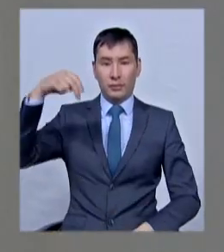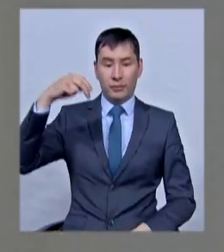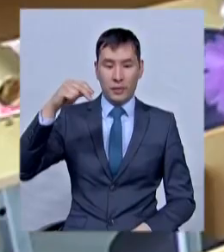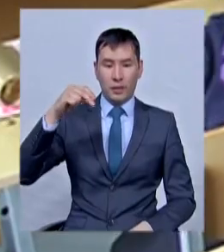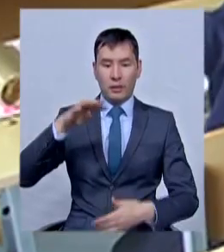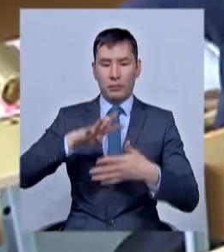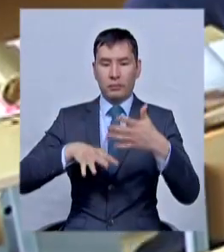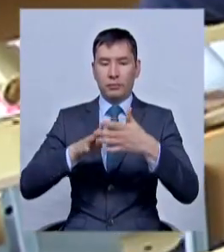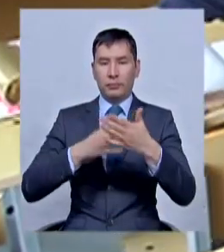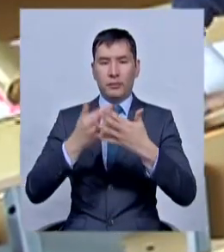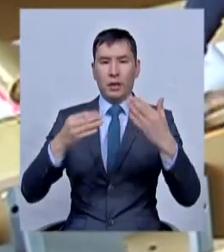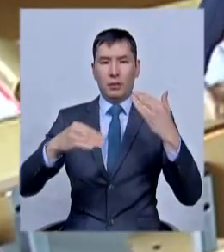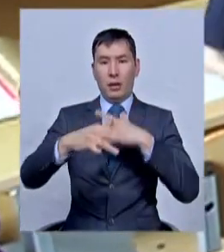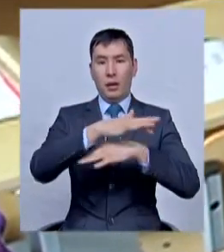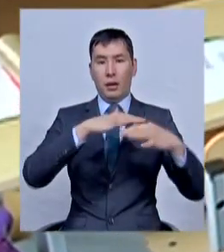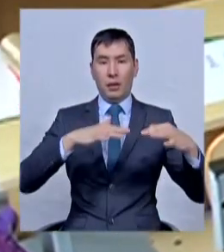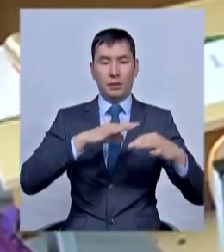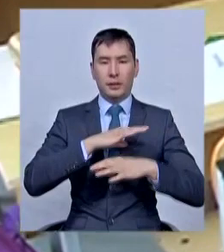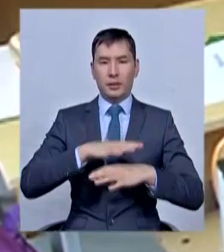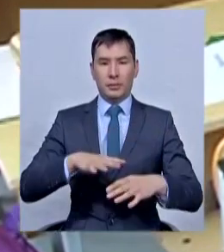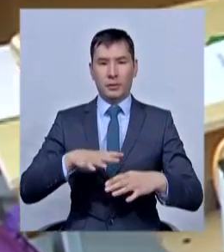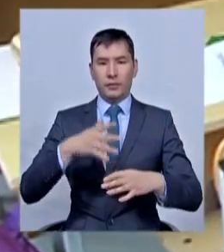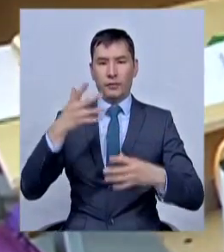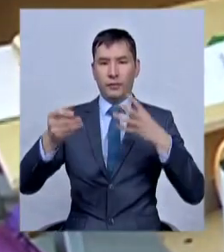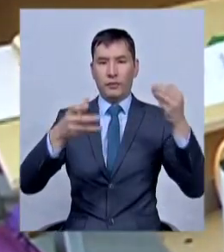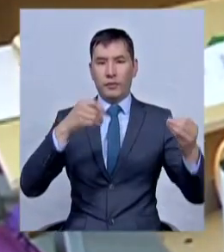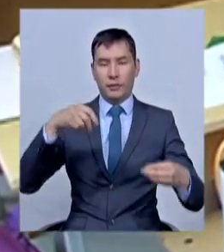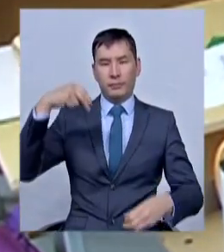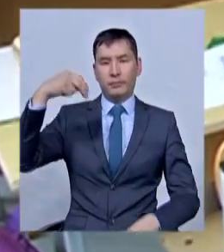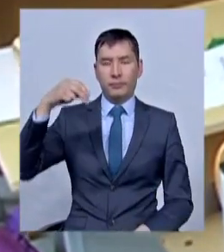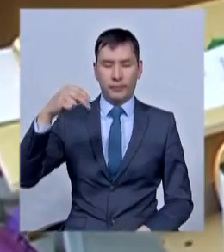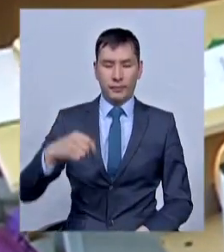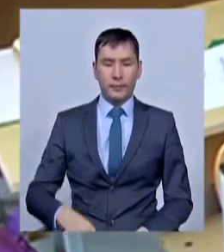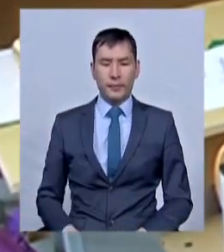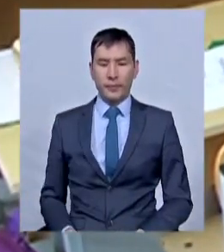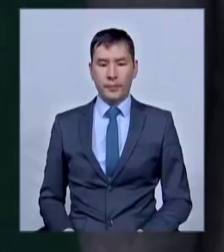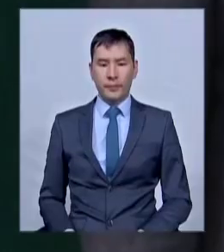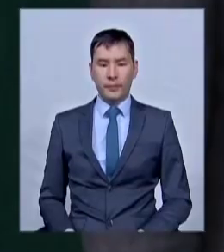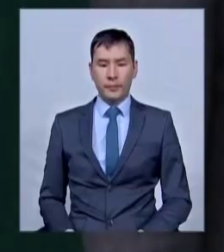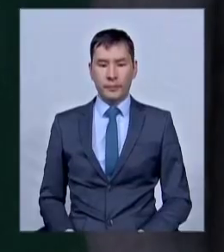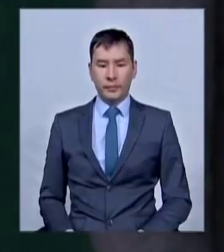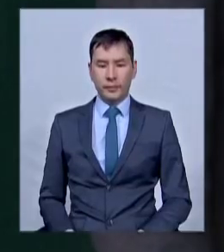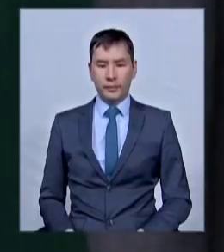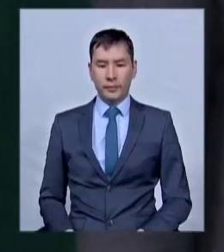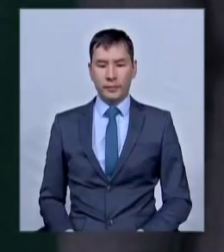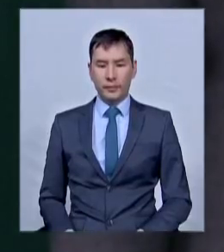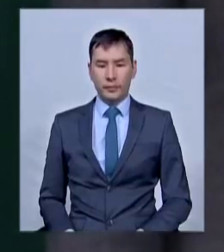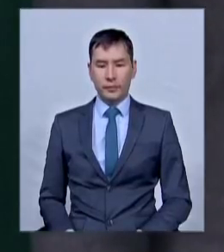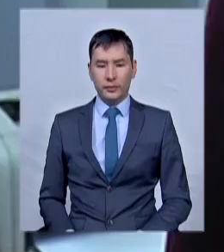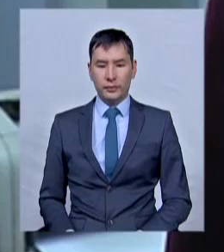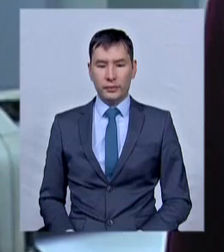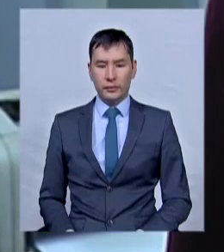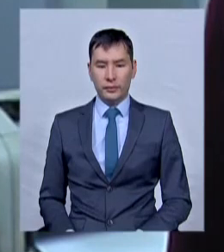әртүрлі. Мақсат оқушыларды бір жерге шоғырландырмау. Санитарлық талаптардың сақталуын арнайы мониторингтік топ тексереді. Кезекші